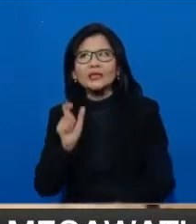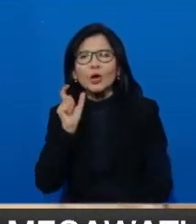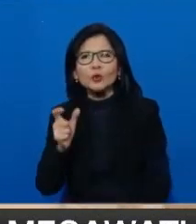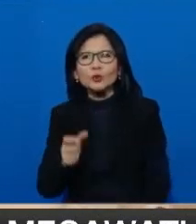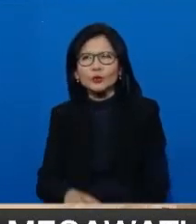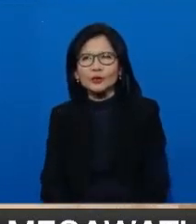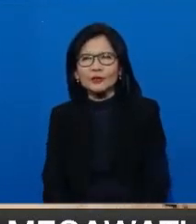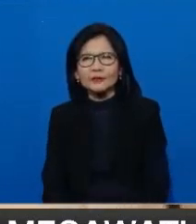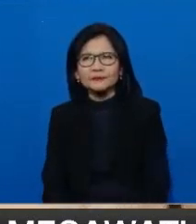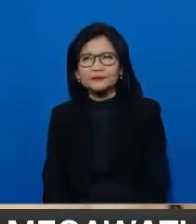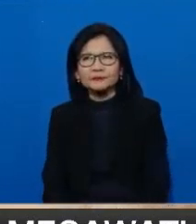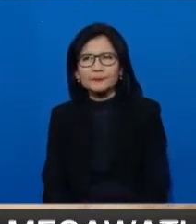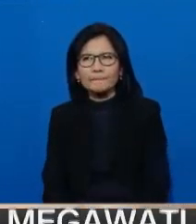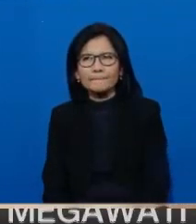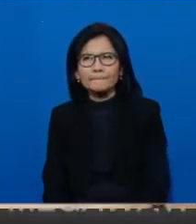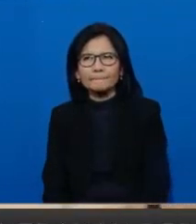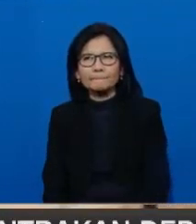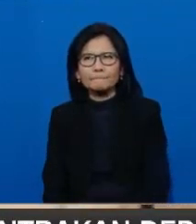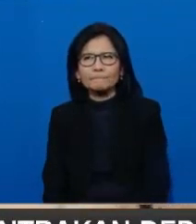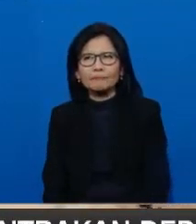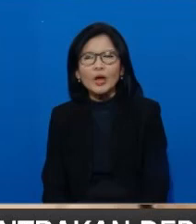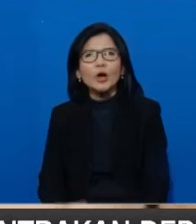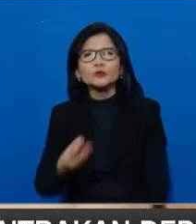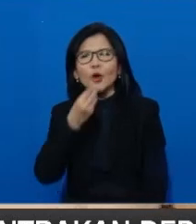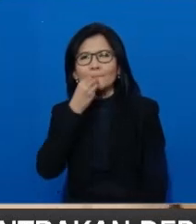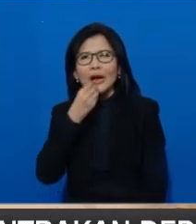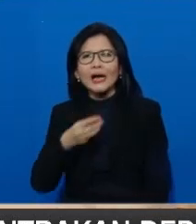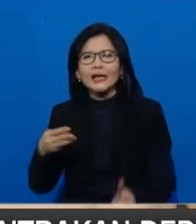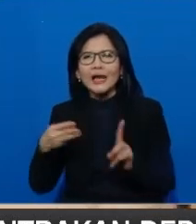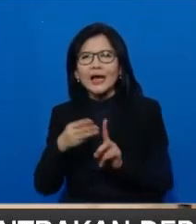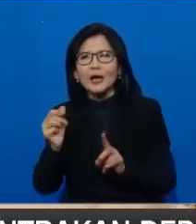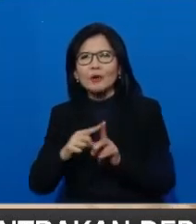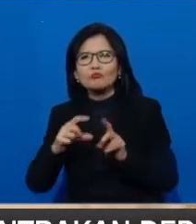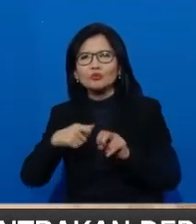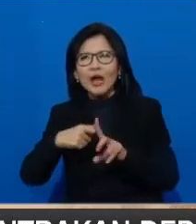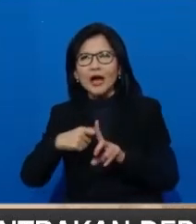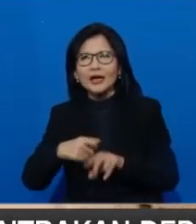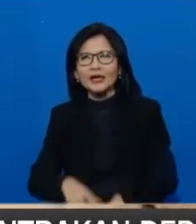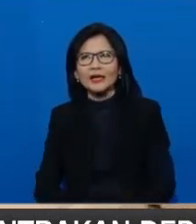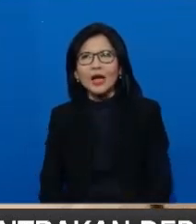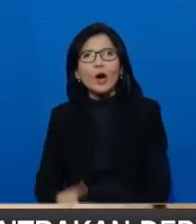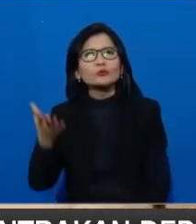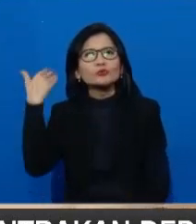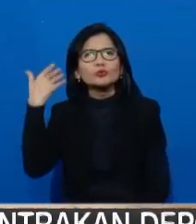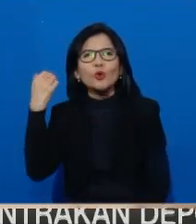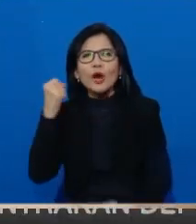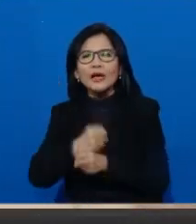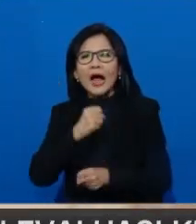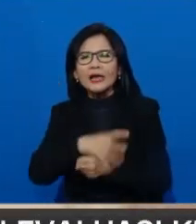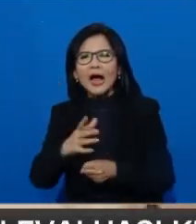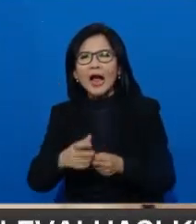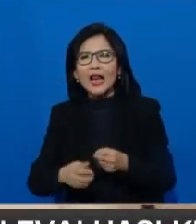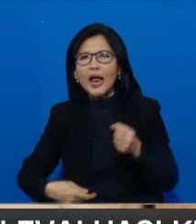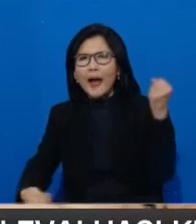di daerah West di Amerika sana. Ketika Indonesia gagal panen, si